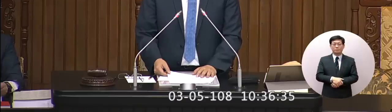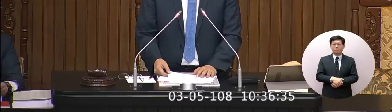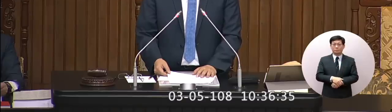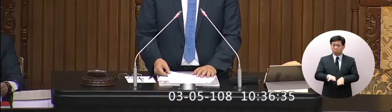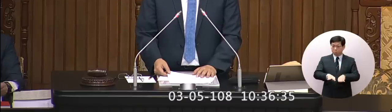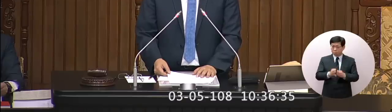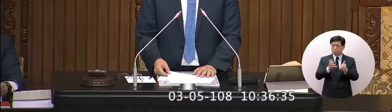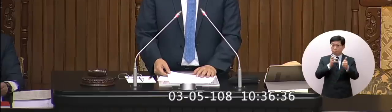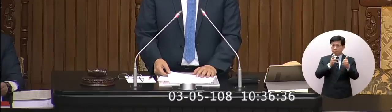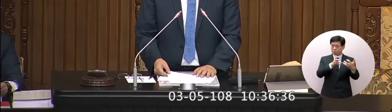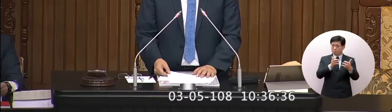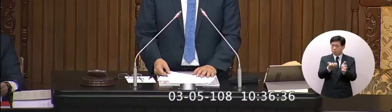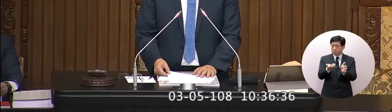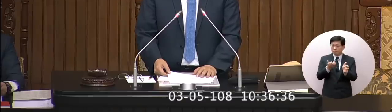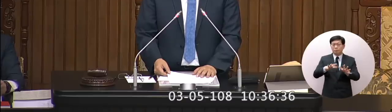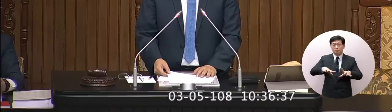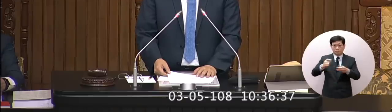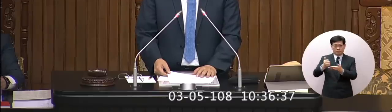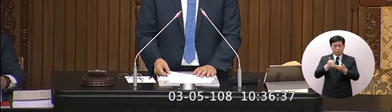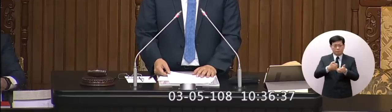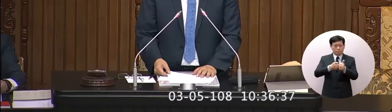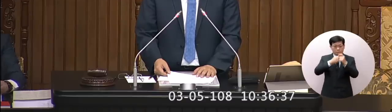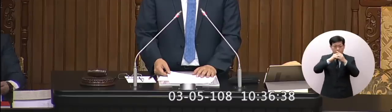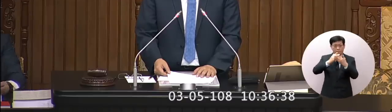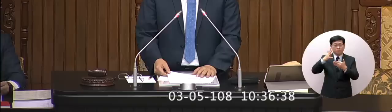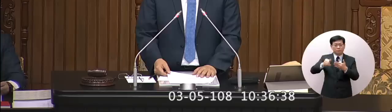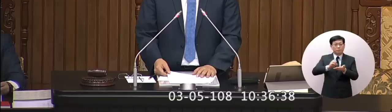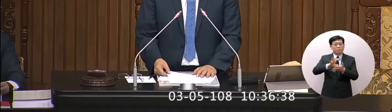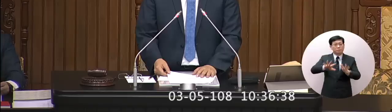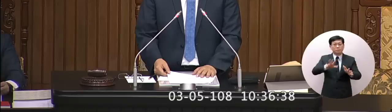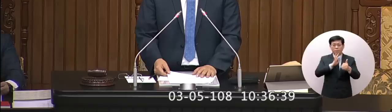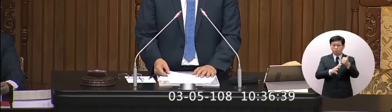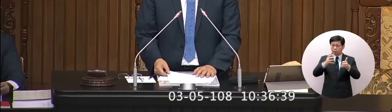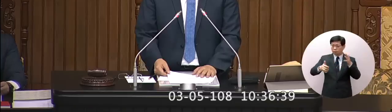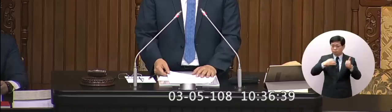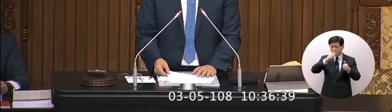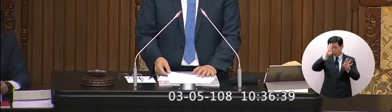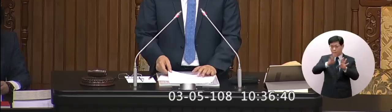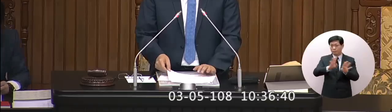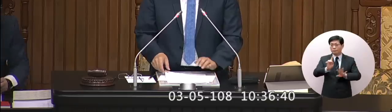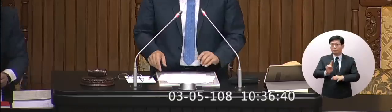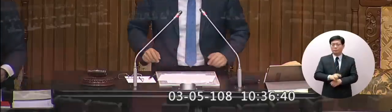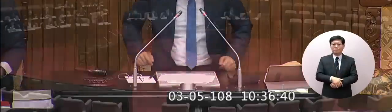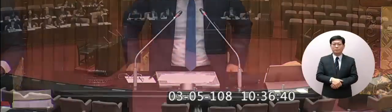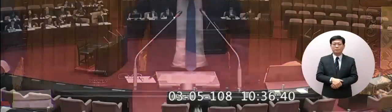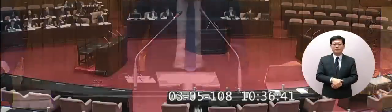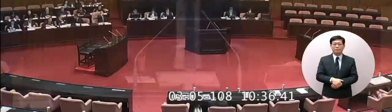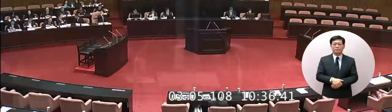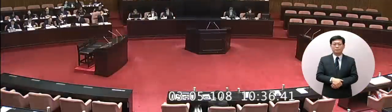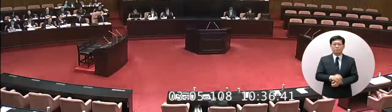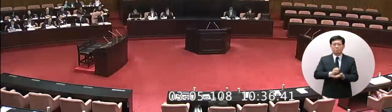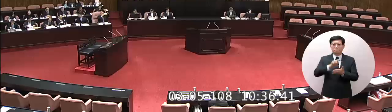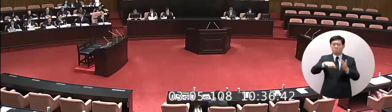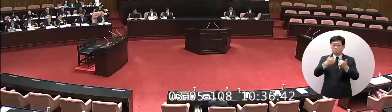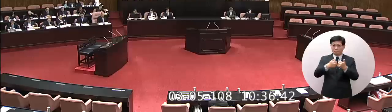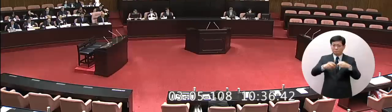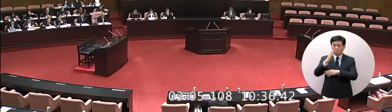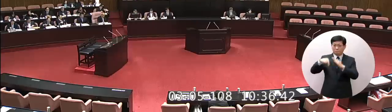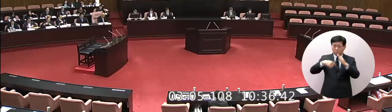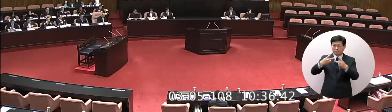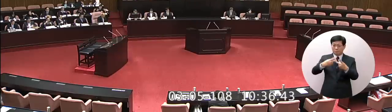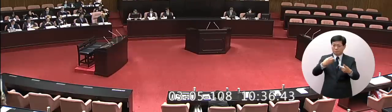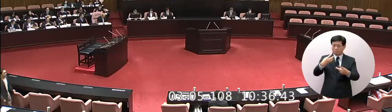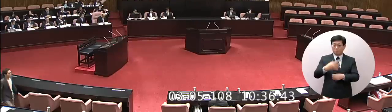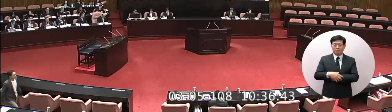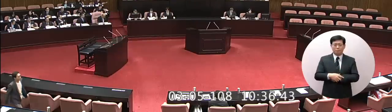进行质询之前，先请副秘书长报告部会首长请假情形。 报告院会行政院来